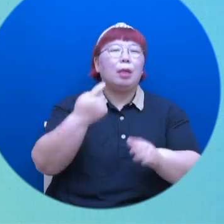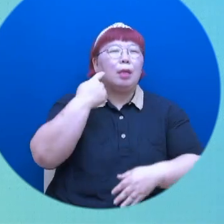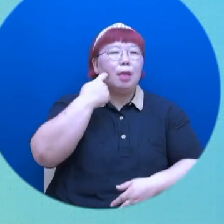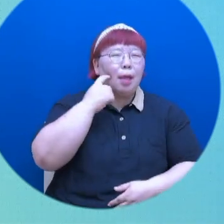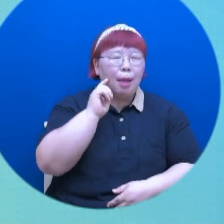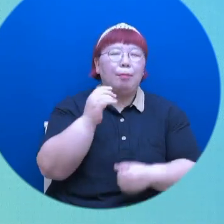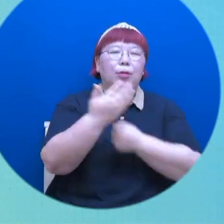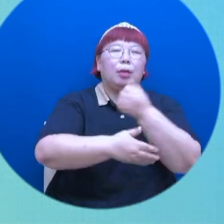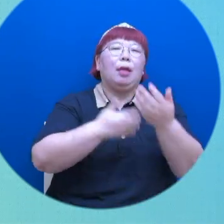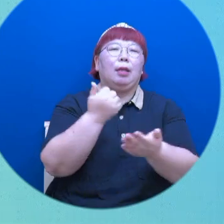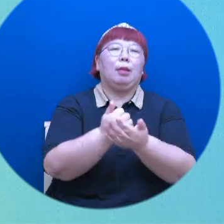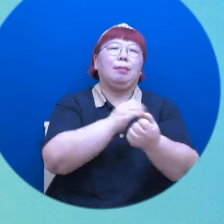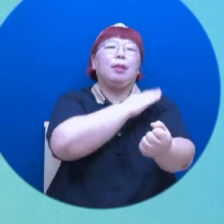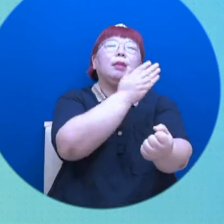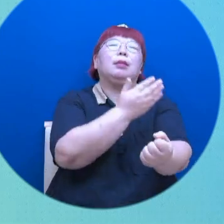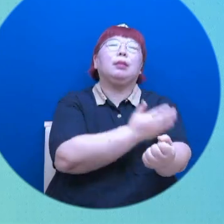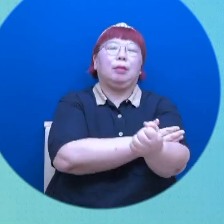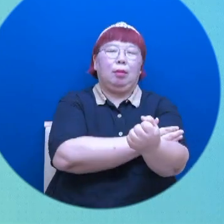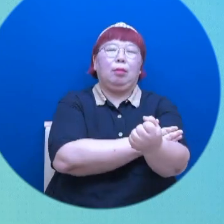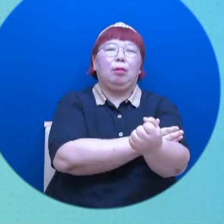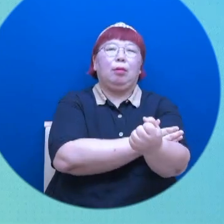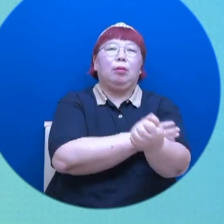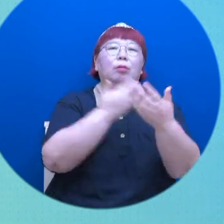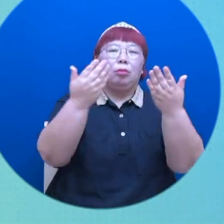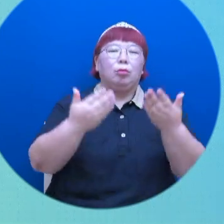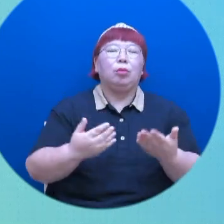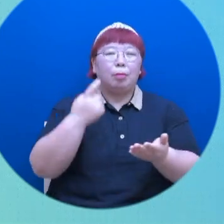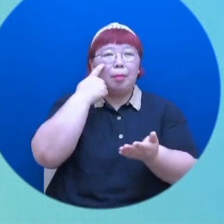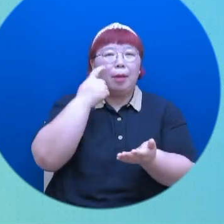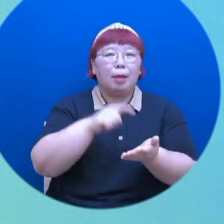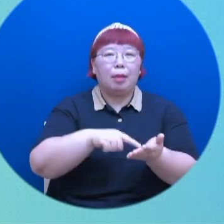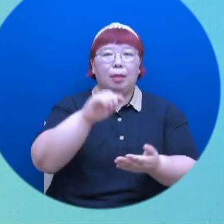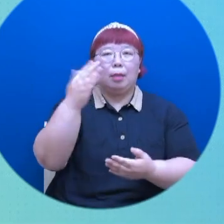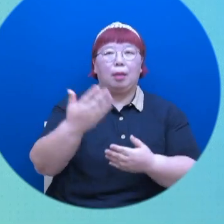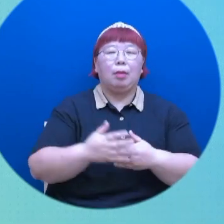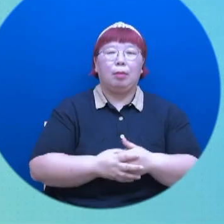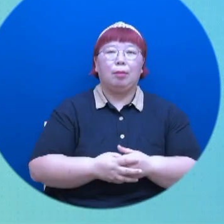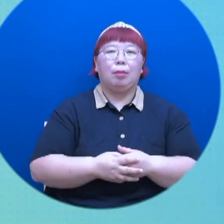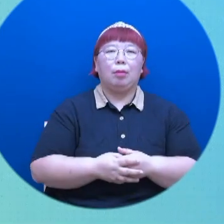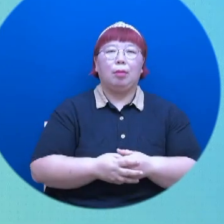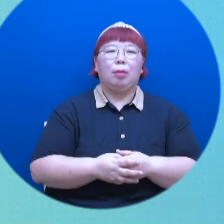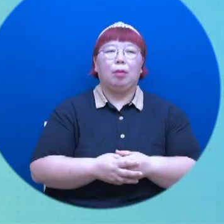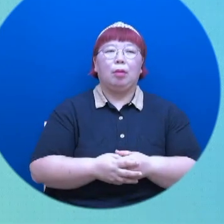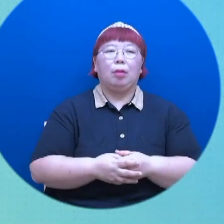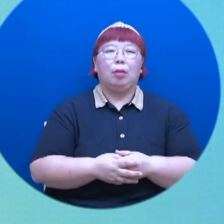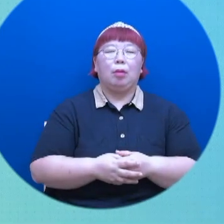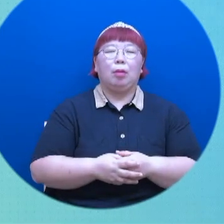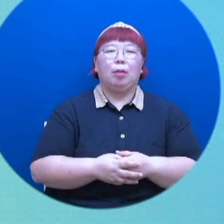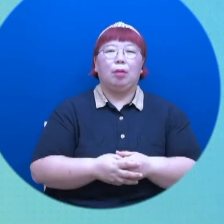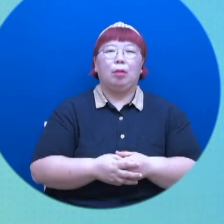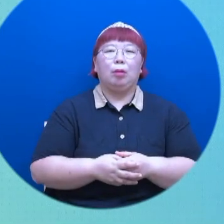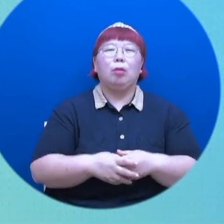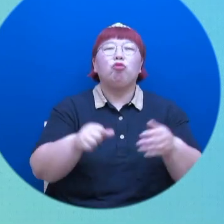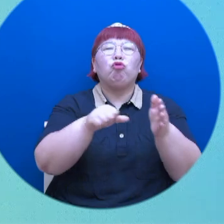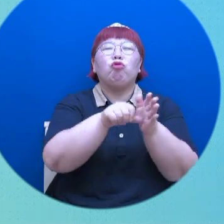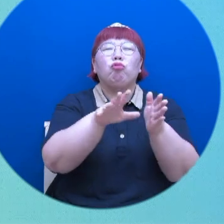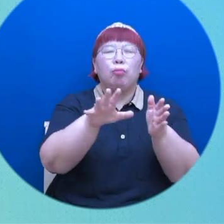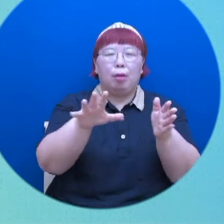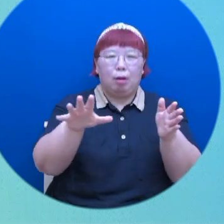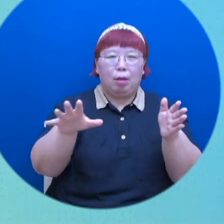은사를 발견하게 된 거예요. 그리고 이 자매님은 명실공히